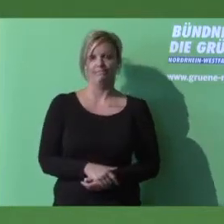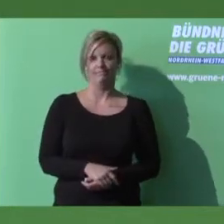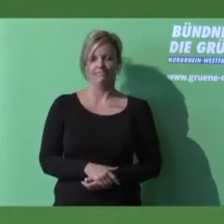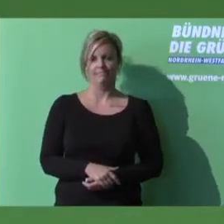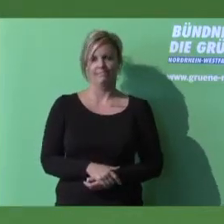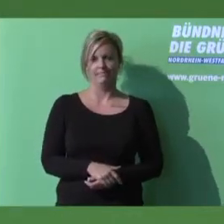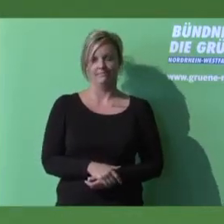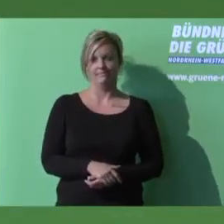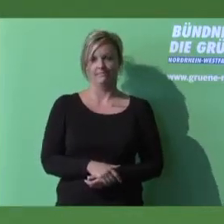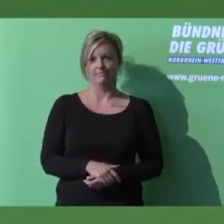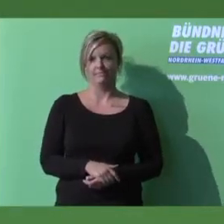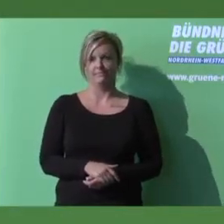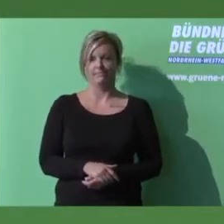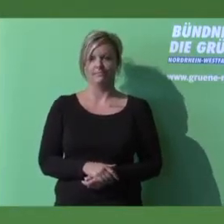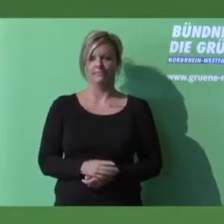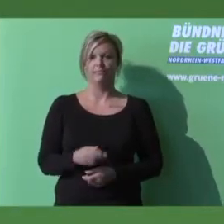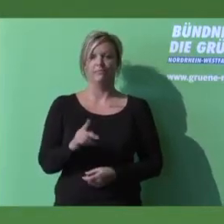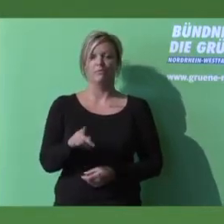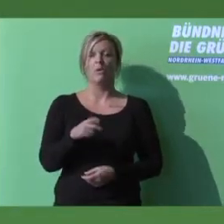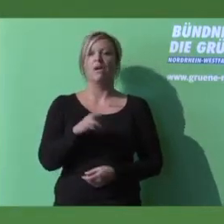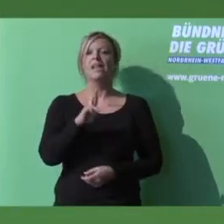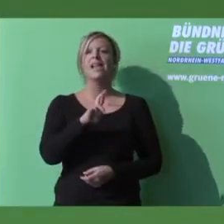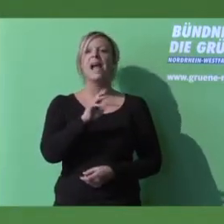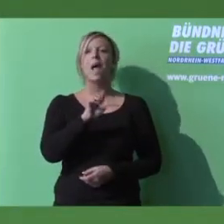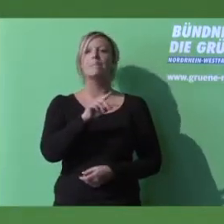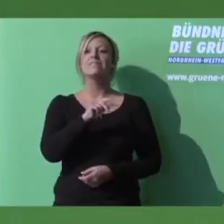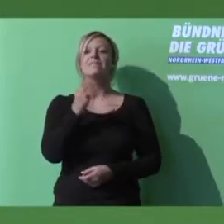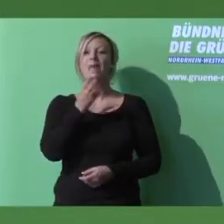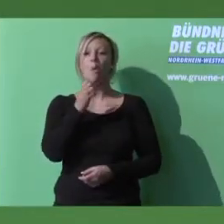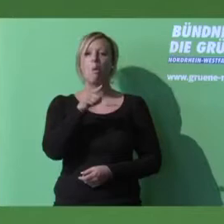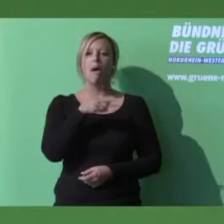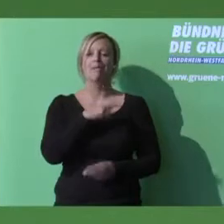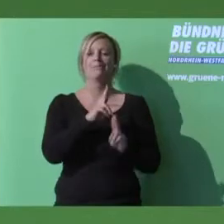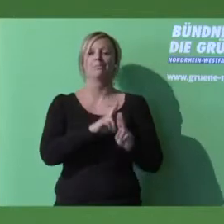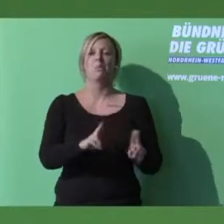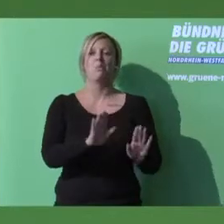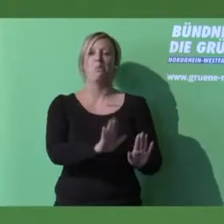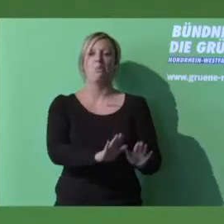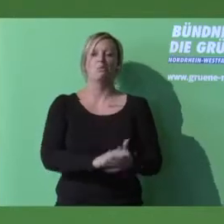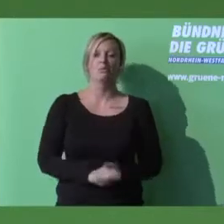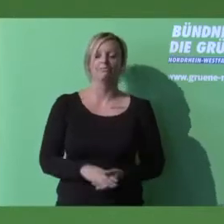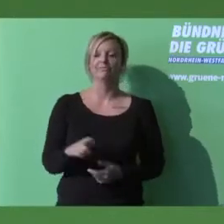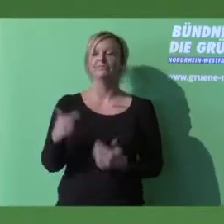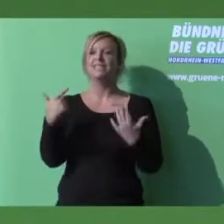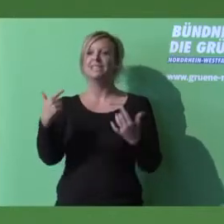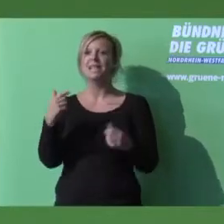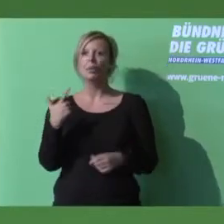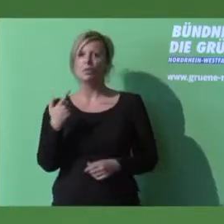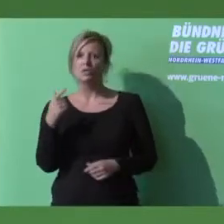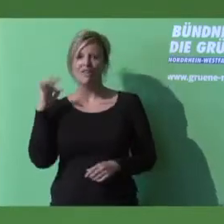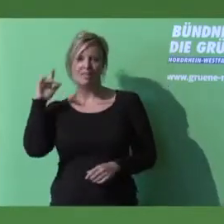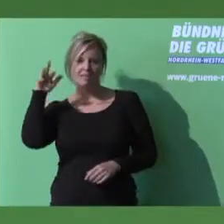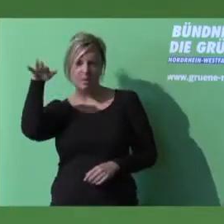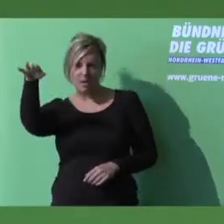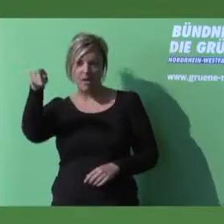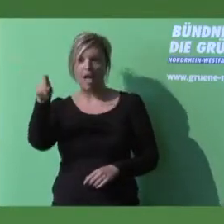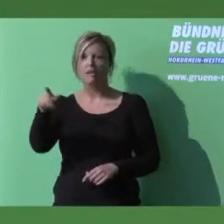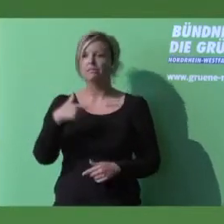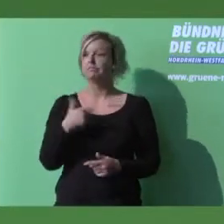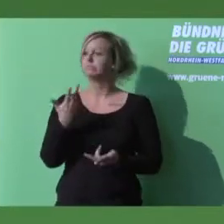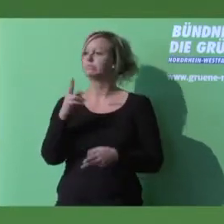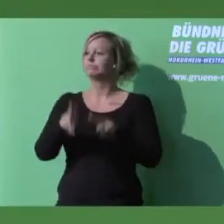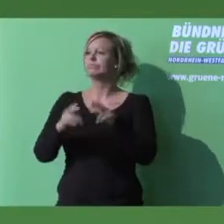sozusagen zur Ramsauer Beruhigung. Und 27 Milliarden gehen in individuelle